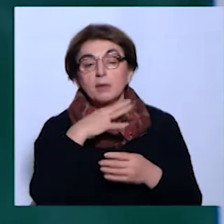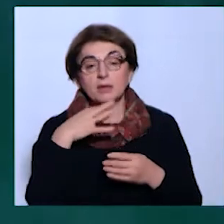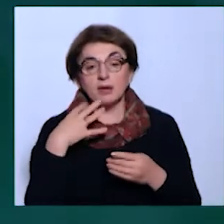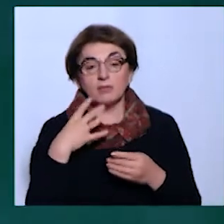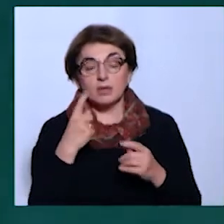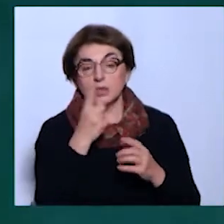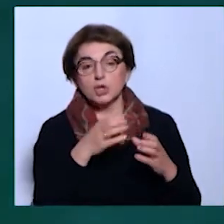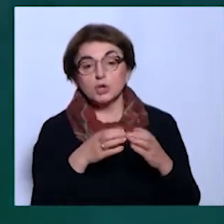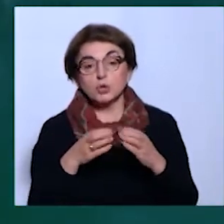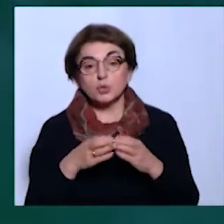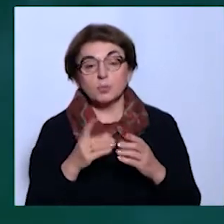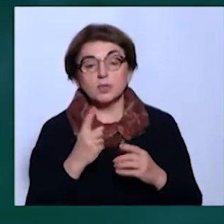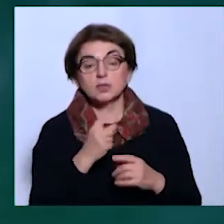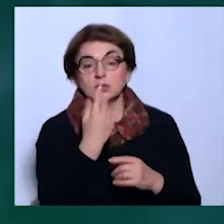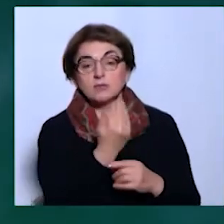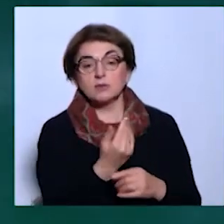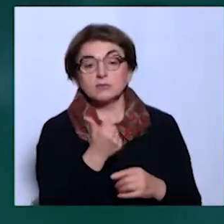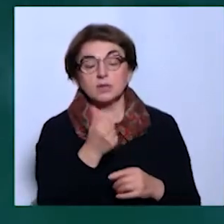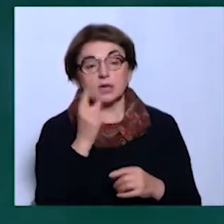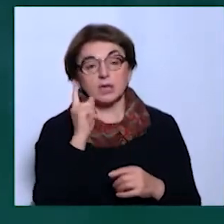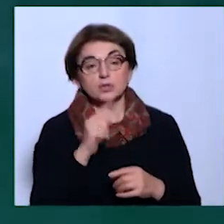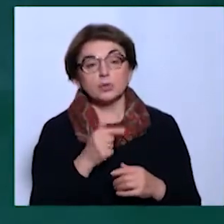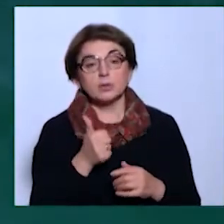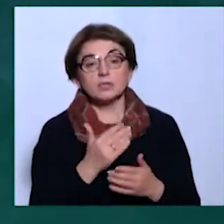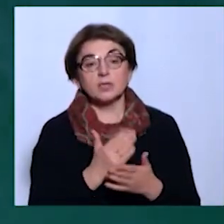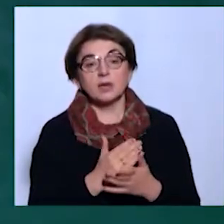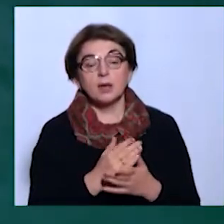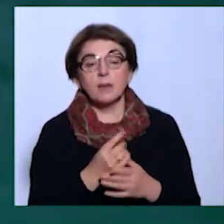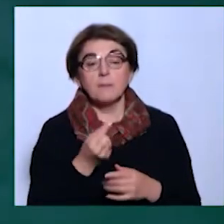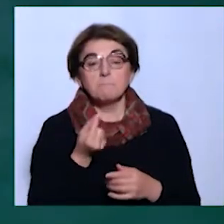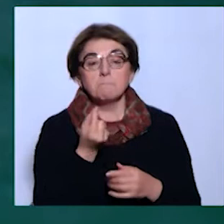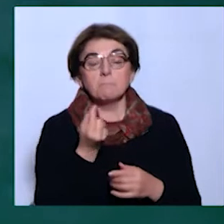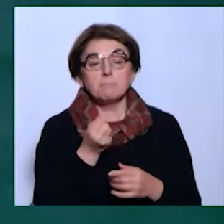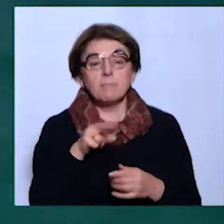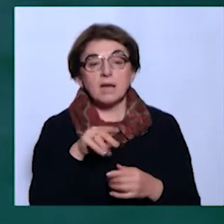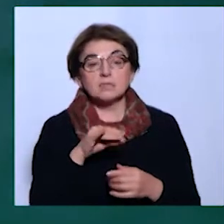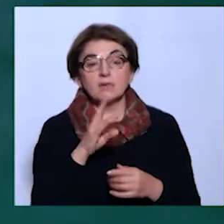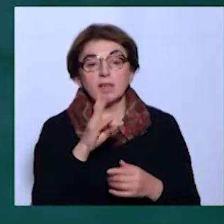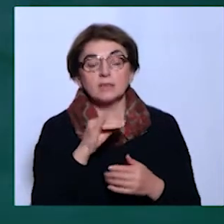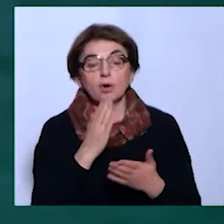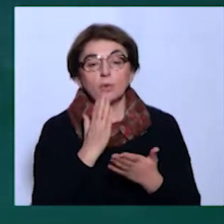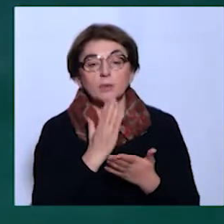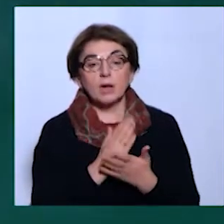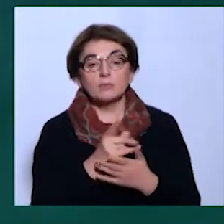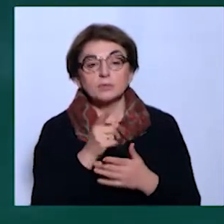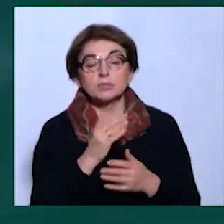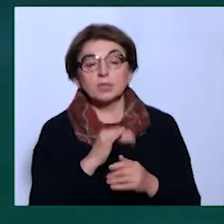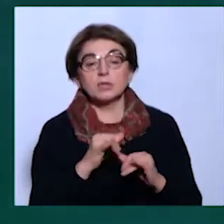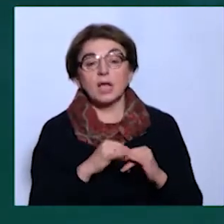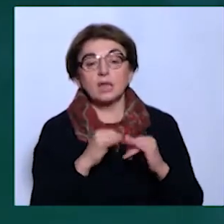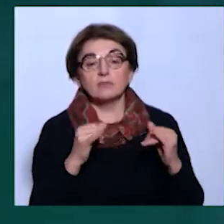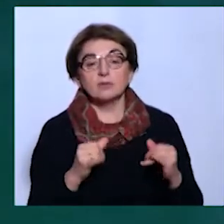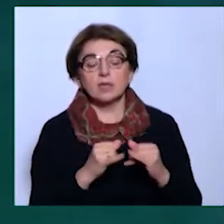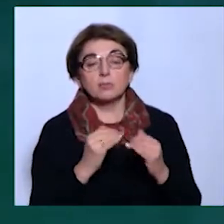ერთ-ერთი კარგად ცნობილი თქვენთვის ეს არის მარცვალა ნაყოფი. ის აქვს